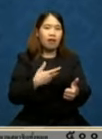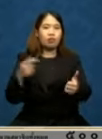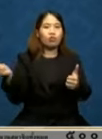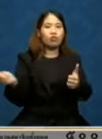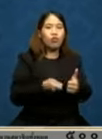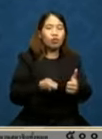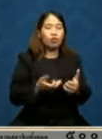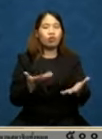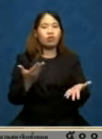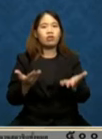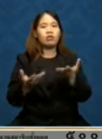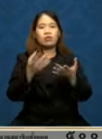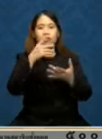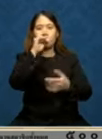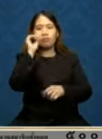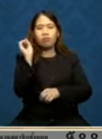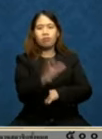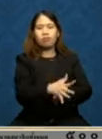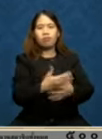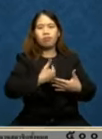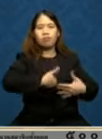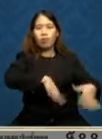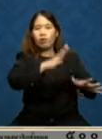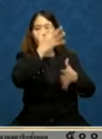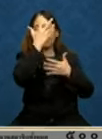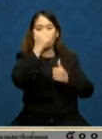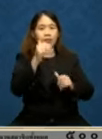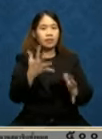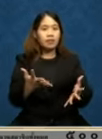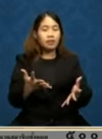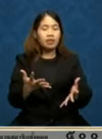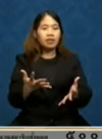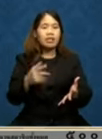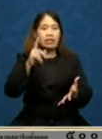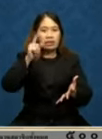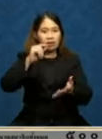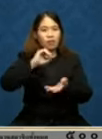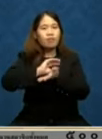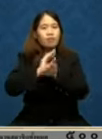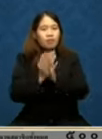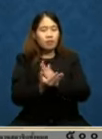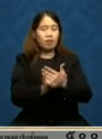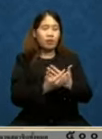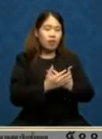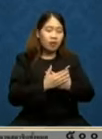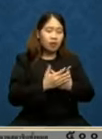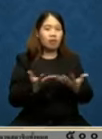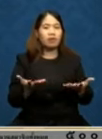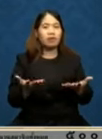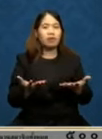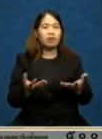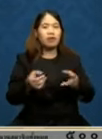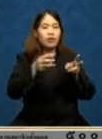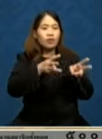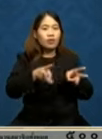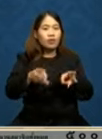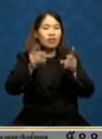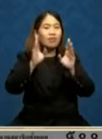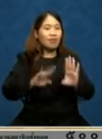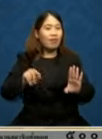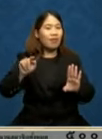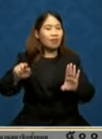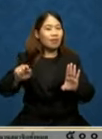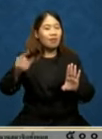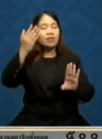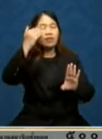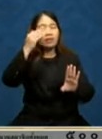ทษลูกหรือปล่อยปละละเลยความรู้สึกเด็กไปเลยแทนที่จะเปลี่ยนให้เป็นความรักพฤติกรรมเชิงผลักเหล่านี้ครับมัน